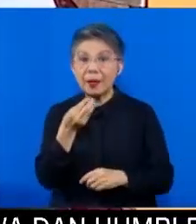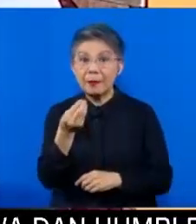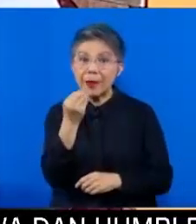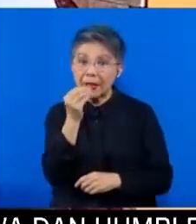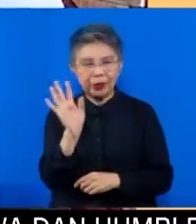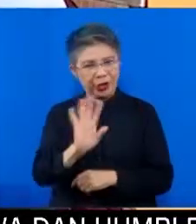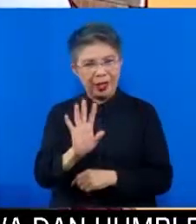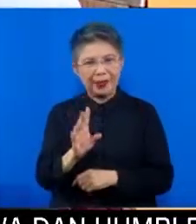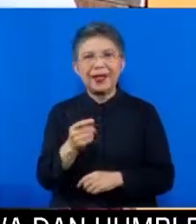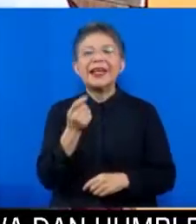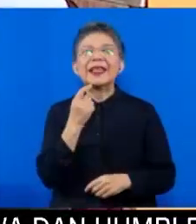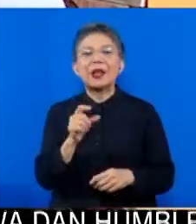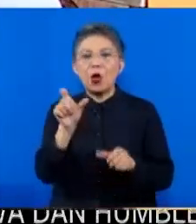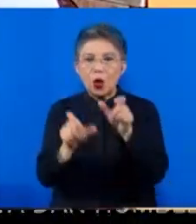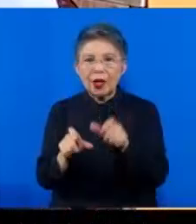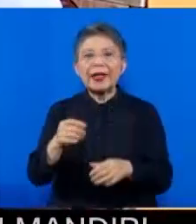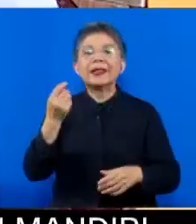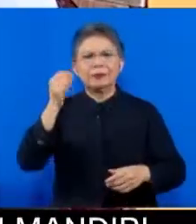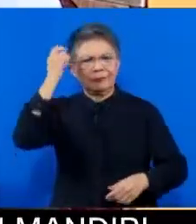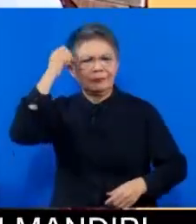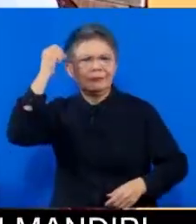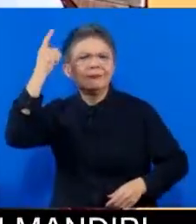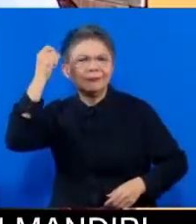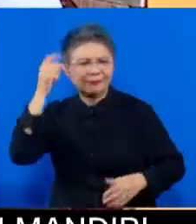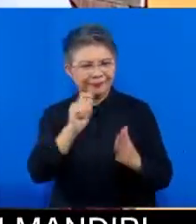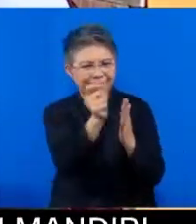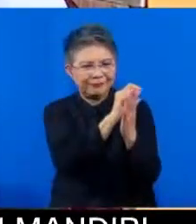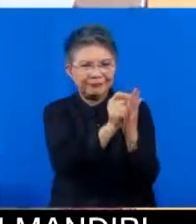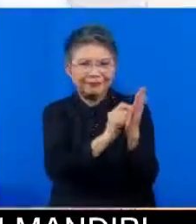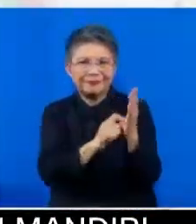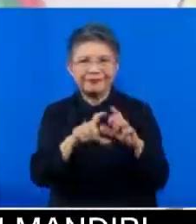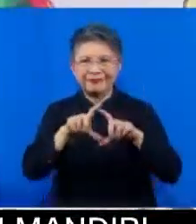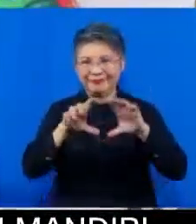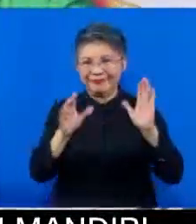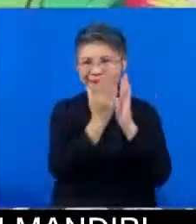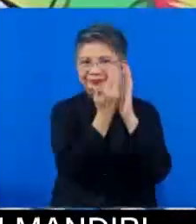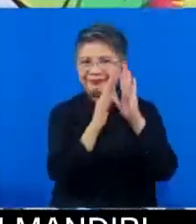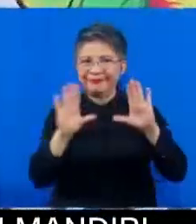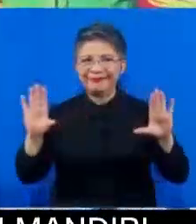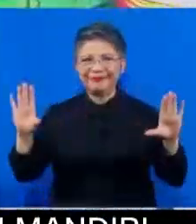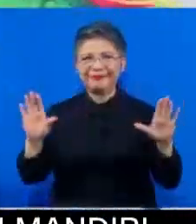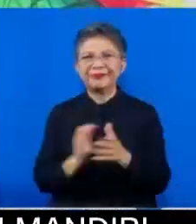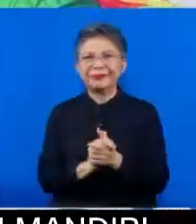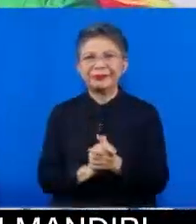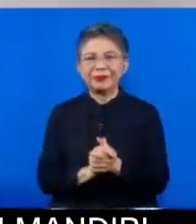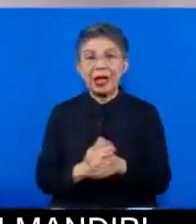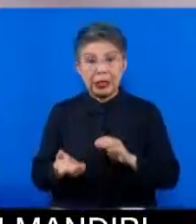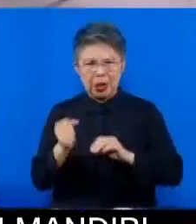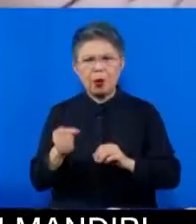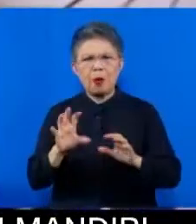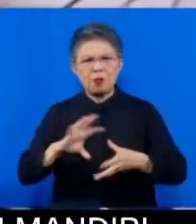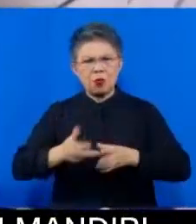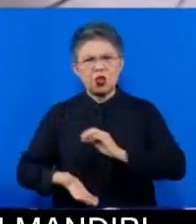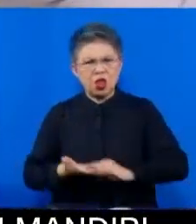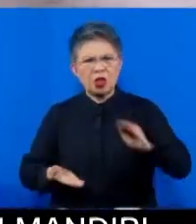lelenya, melainkan sosok perajin di balik spanduk-spanduk pecel lele serupa seperti ini. Di tengah berkembangnya mesin cetak,